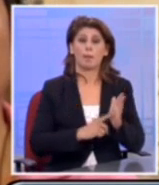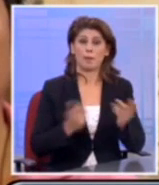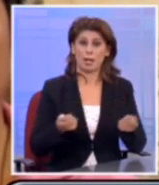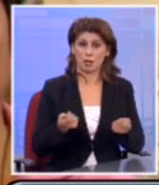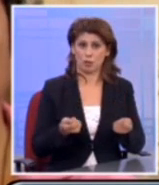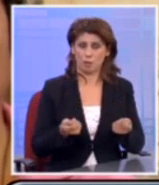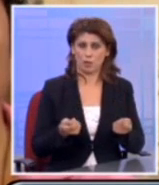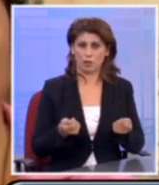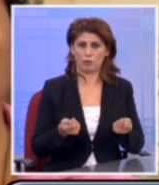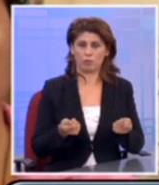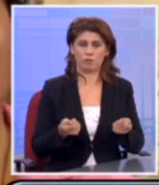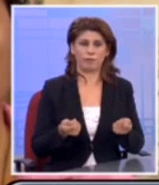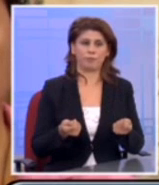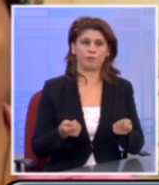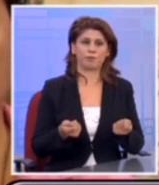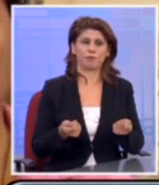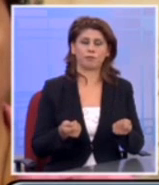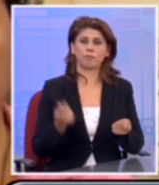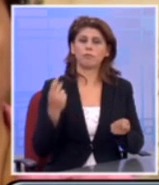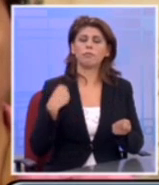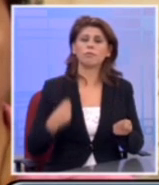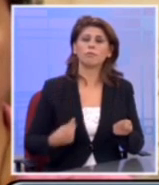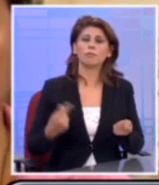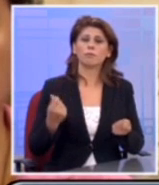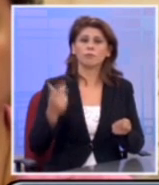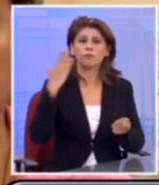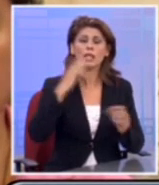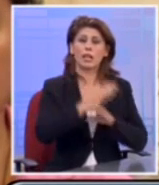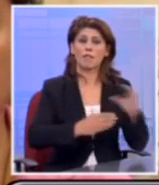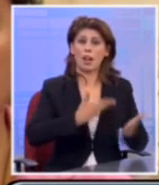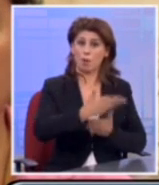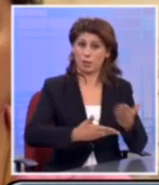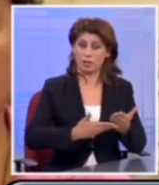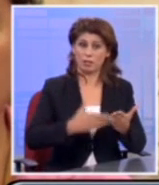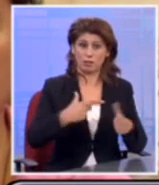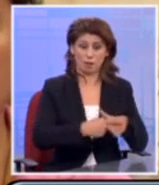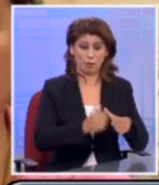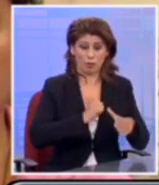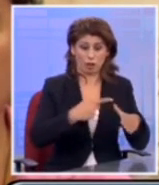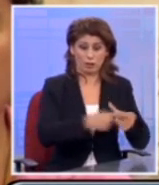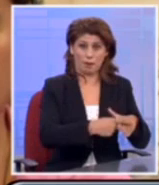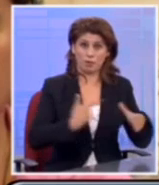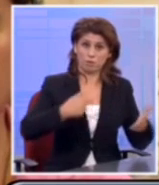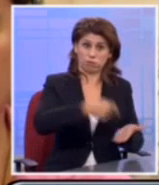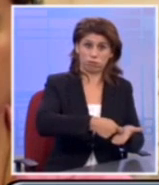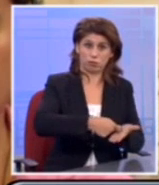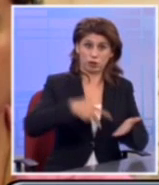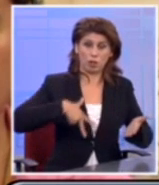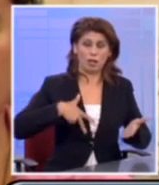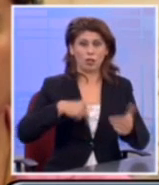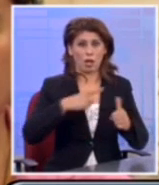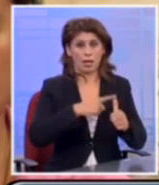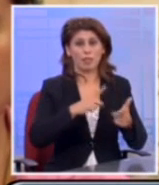χρησιμοποιηθούν το δημόσιο χρήμα για την ανακεφαλοποίηση των τραπεζών και για